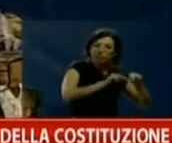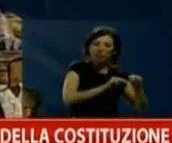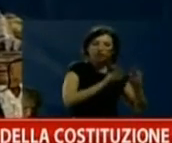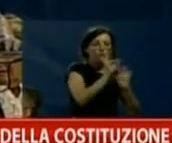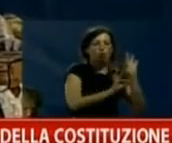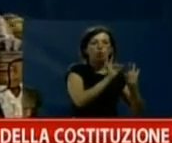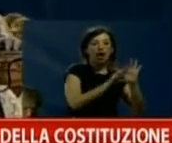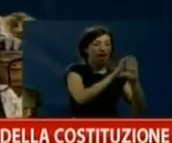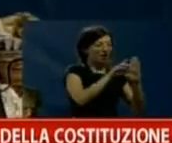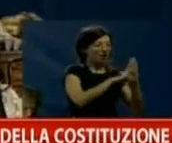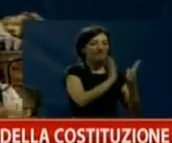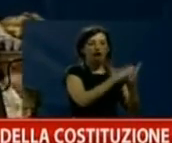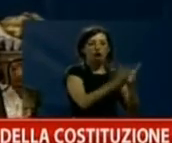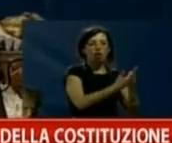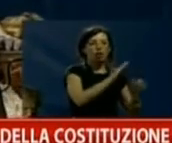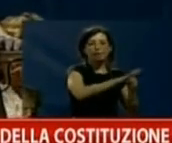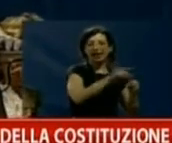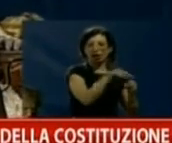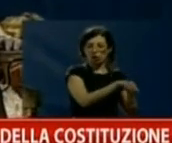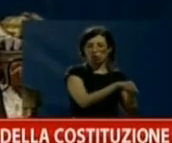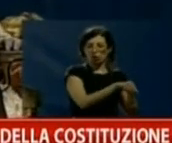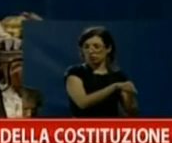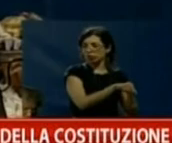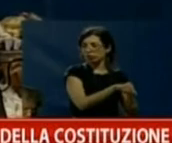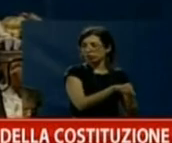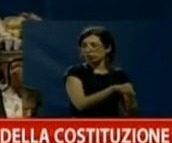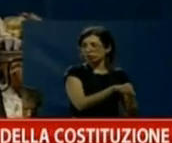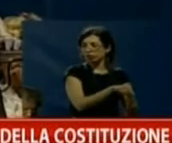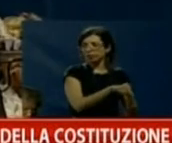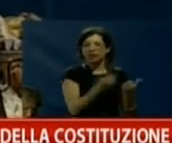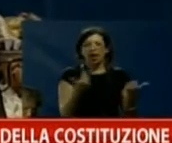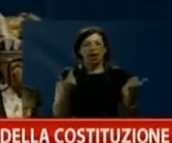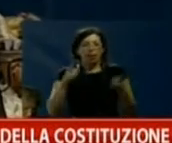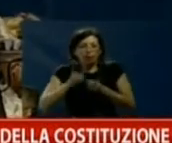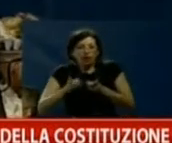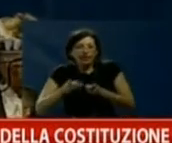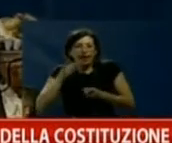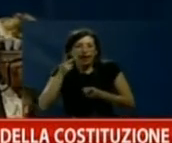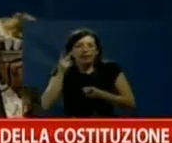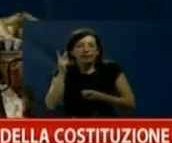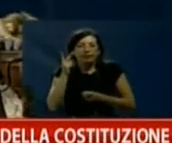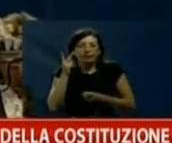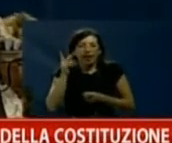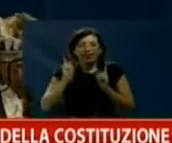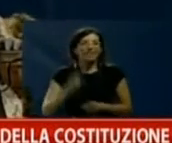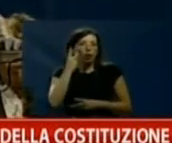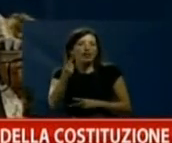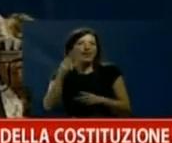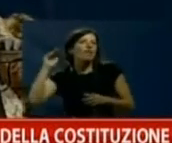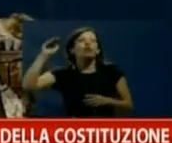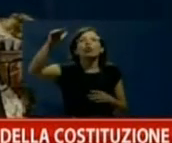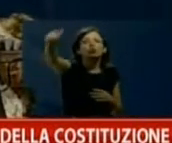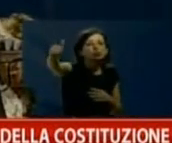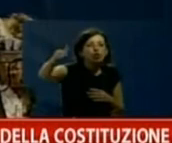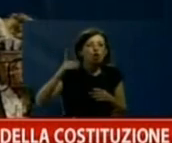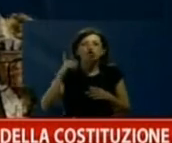dandosi l'obiettivo non di sopravvivere il giorno dopo e di riuscire a uscire indenne da una dichiarazione di